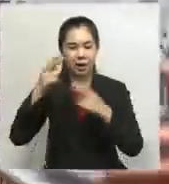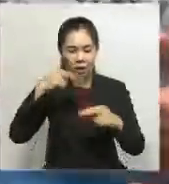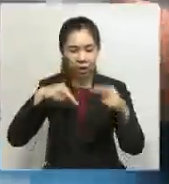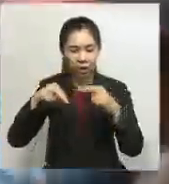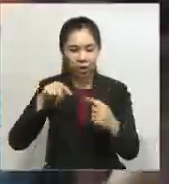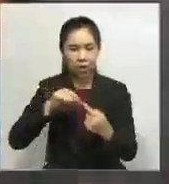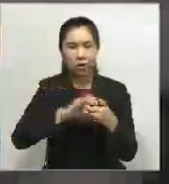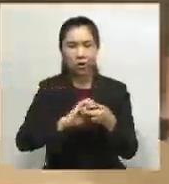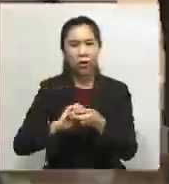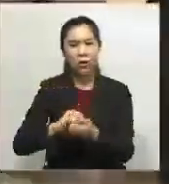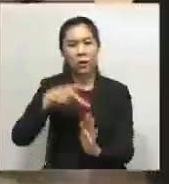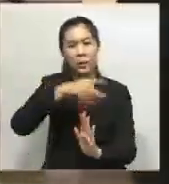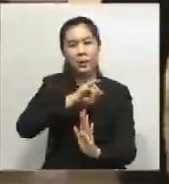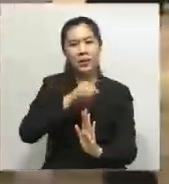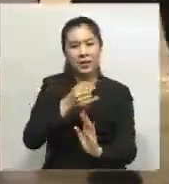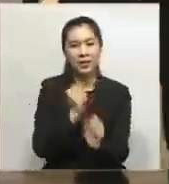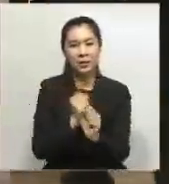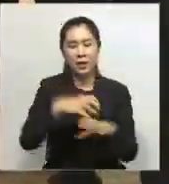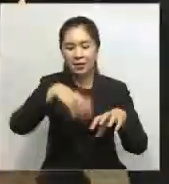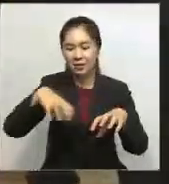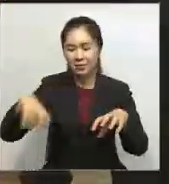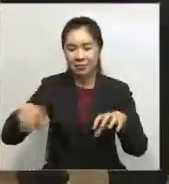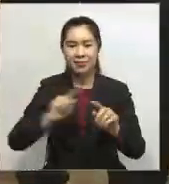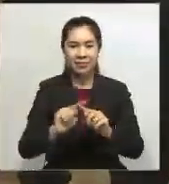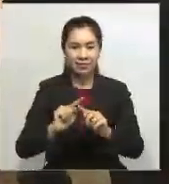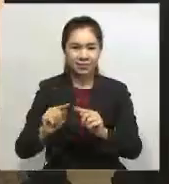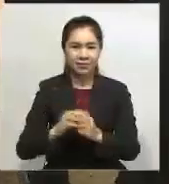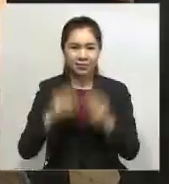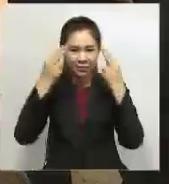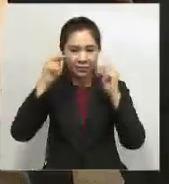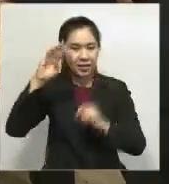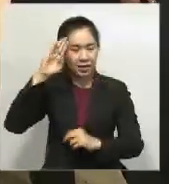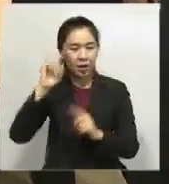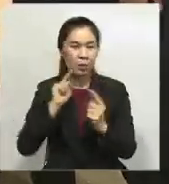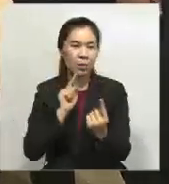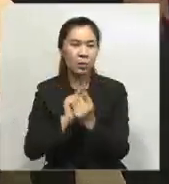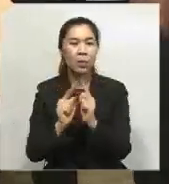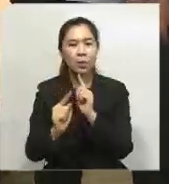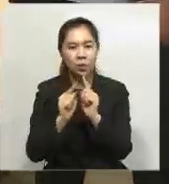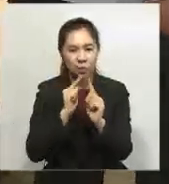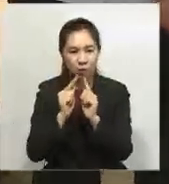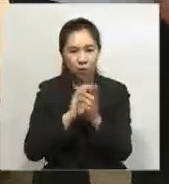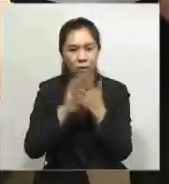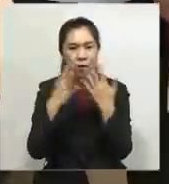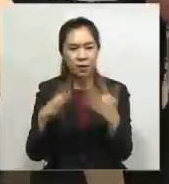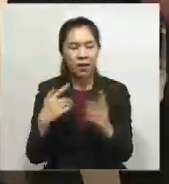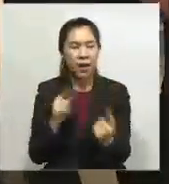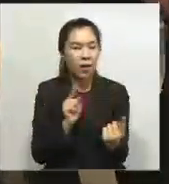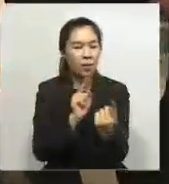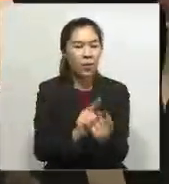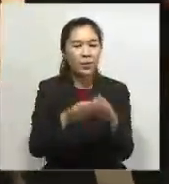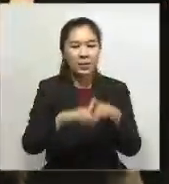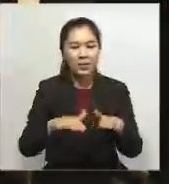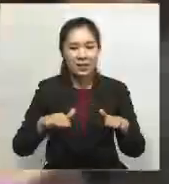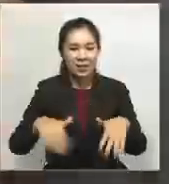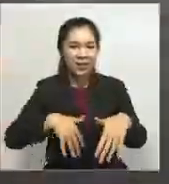ลประทานจังหวัดพิจิตรและหน่วยงานที่เกี่ยวข้องหลังจากที่นายกรัฐมนตรีได้พูดคุยกับประชาชนแล้วก็ยังไปพบปะกับน้องๆ